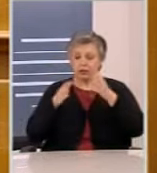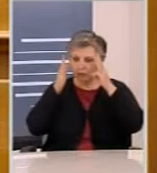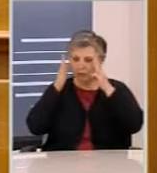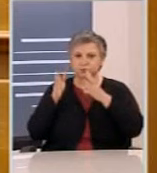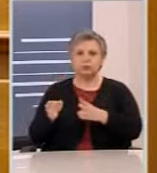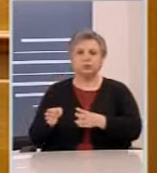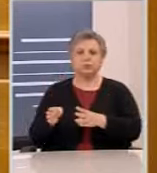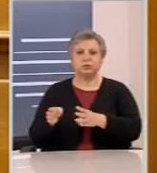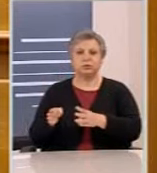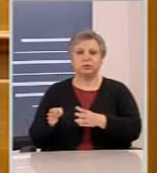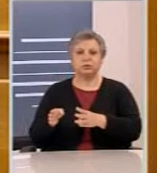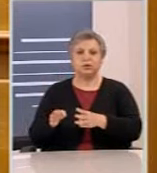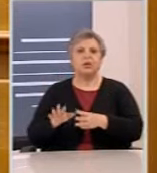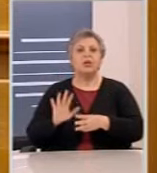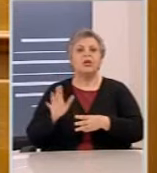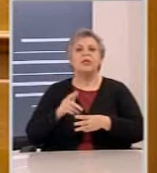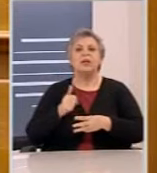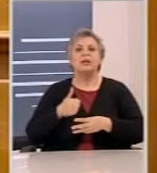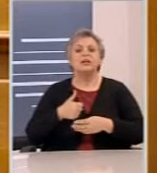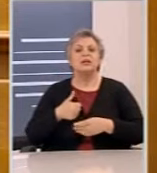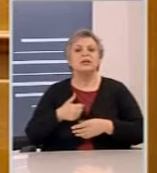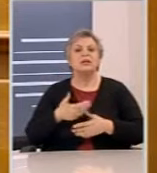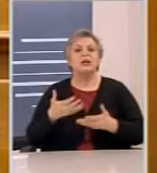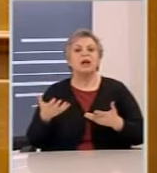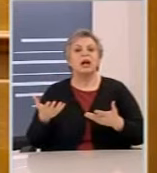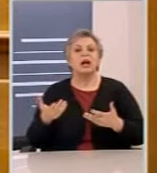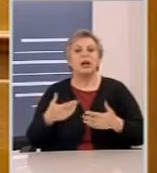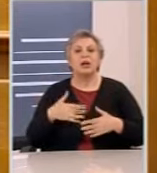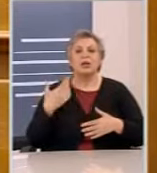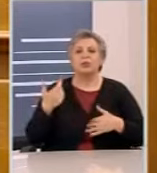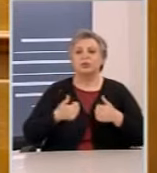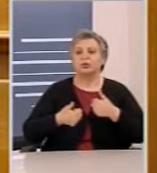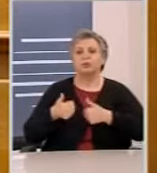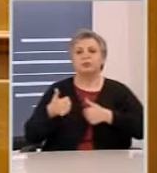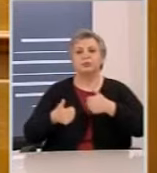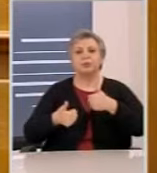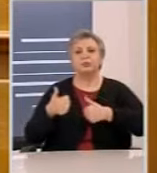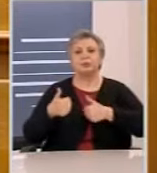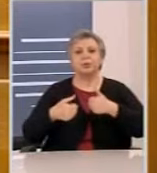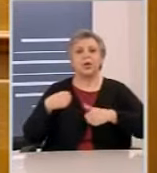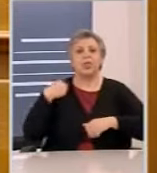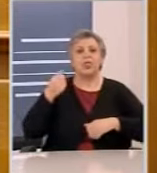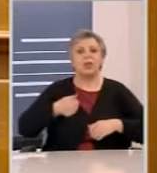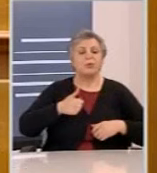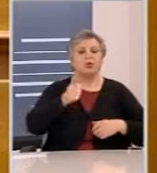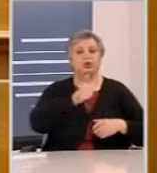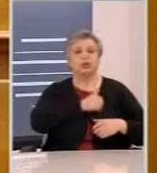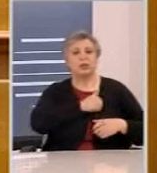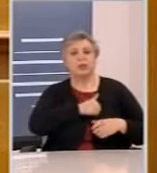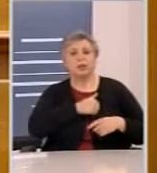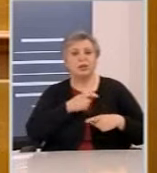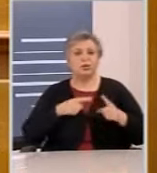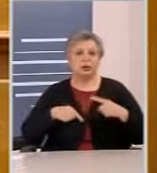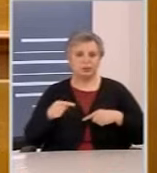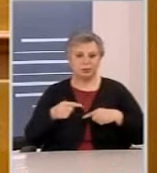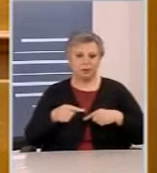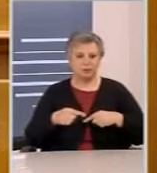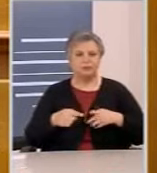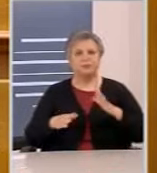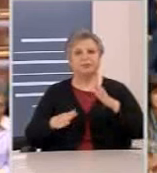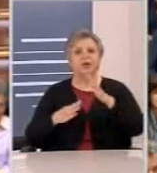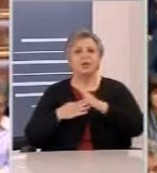όχι στις συνθήκες ελεύθερου ανταγωνισμού δημόσιου και ιδιωτικού τομέα. Αν έχετε την καλοσύνη, συντομεύετε